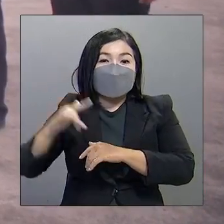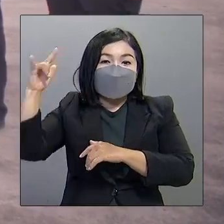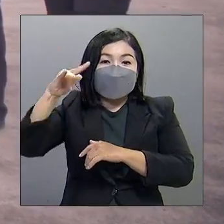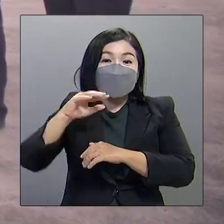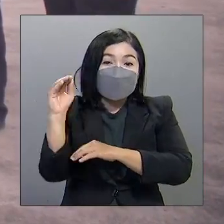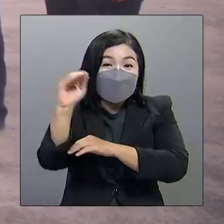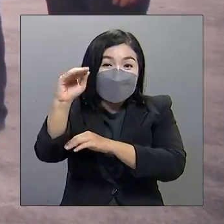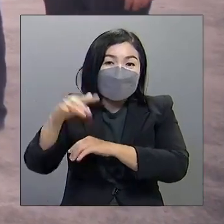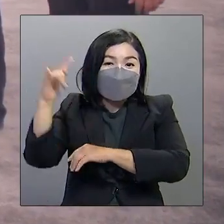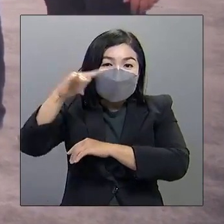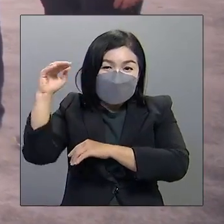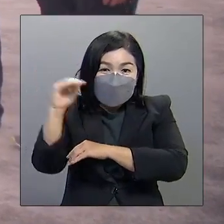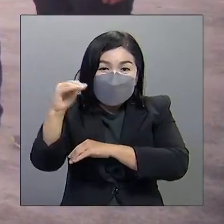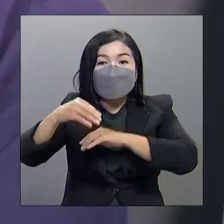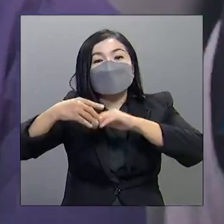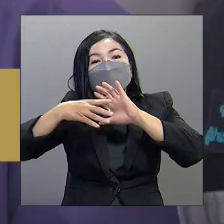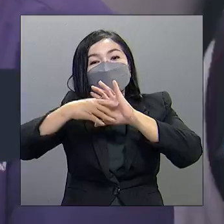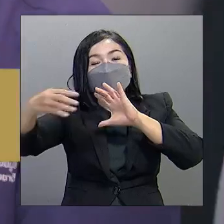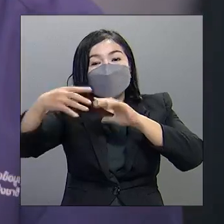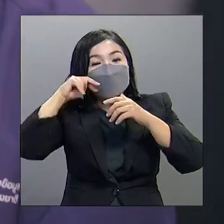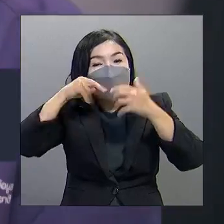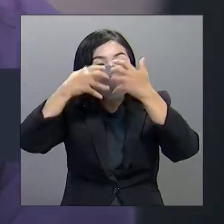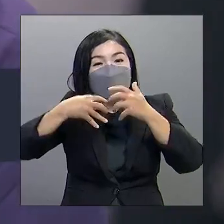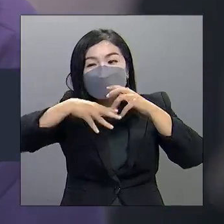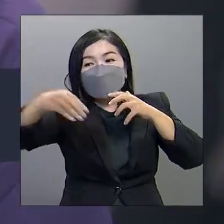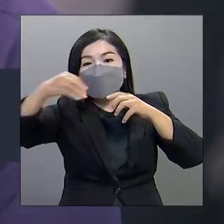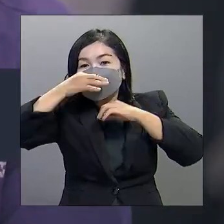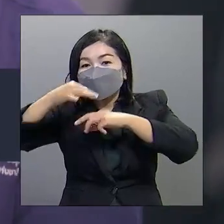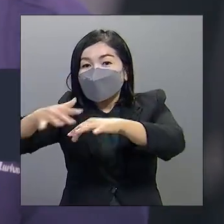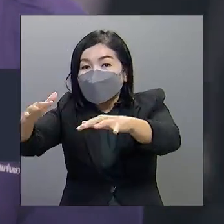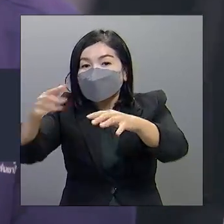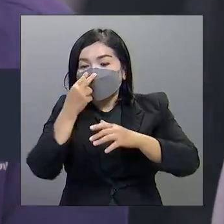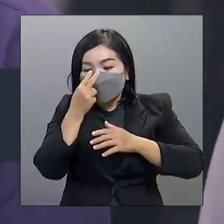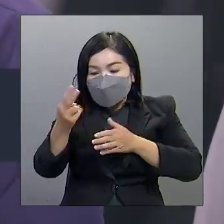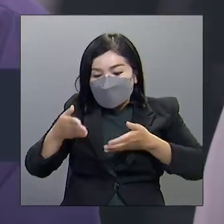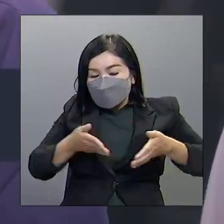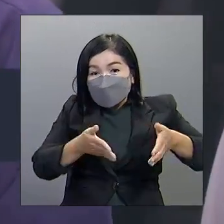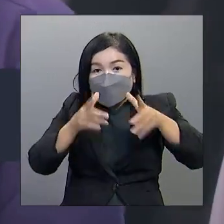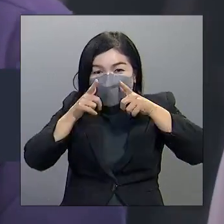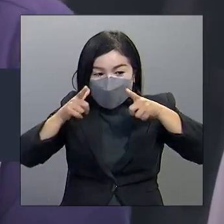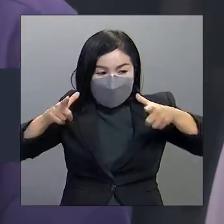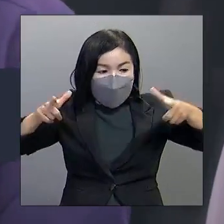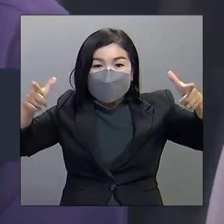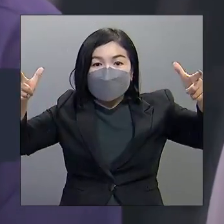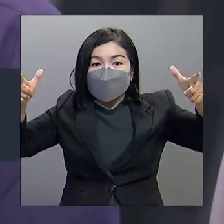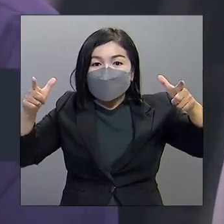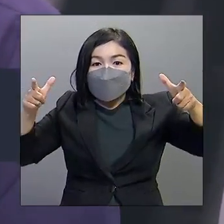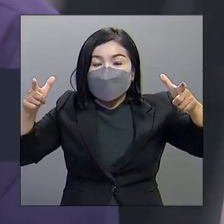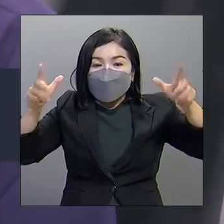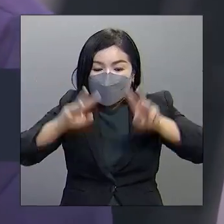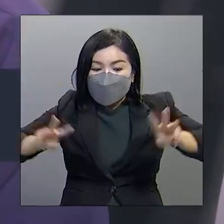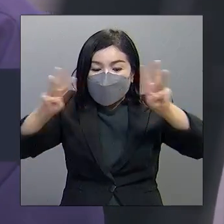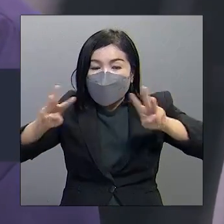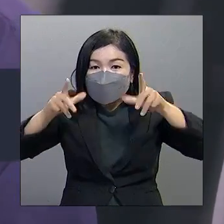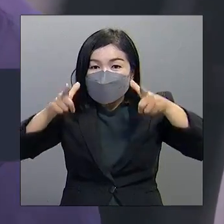าด่านสุดท้ายแล้วครับที่เราจะต้องสูบน้ำออกทะเลซึ่งจริงๆเนี้ยเราจะเห็นว่าเรามีคลองเนี่ยค่อนข้างขนาดใหญ่มากนะครับตรงนี้สาม